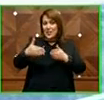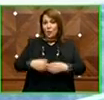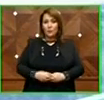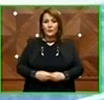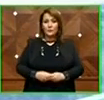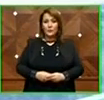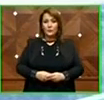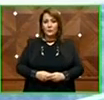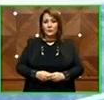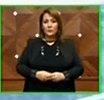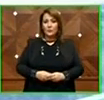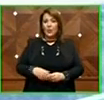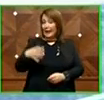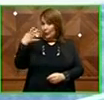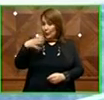23 مليون